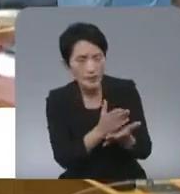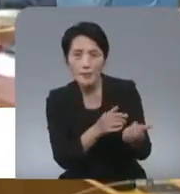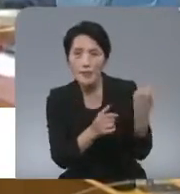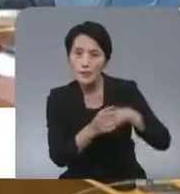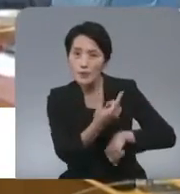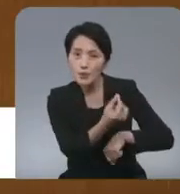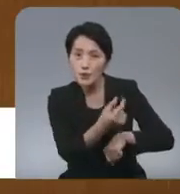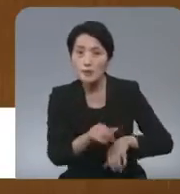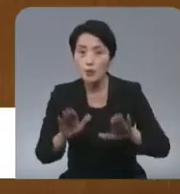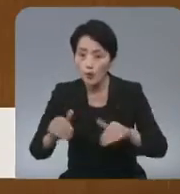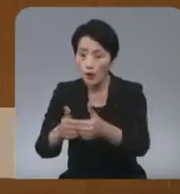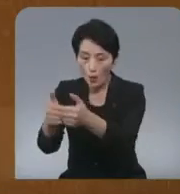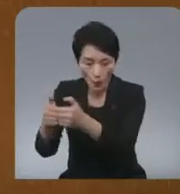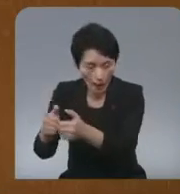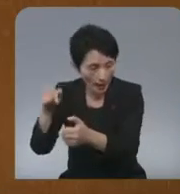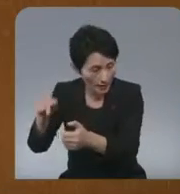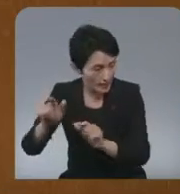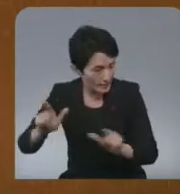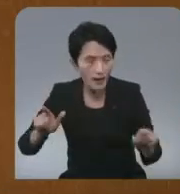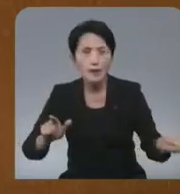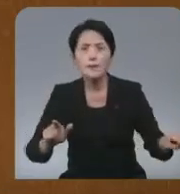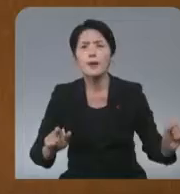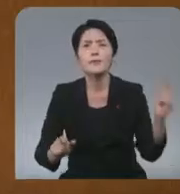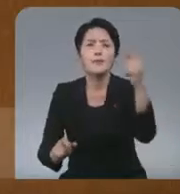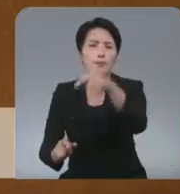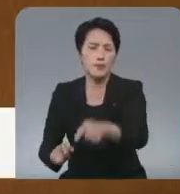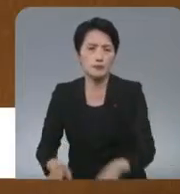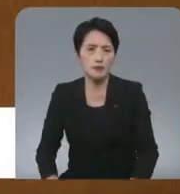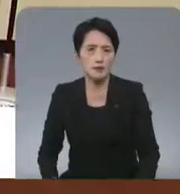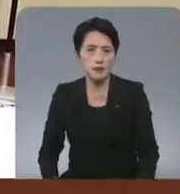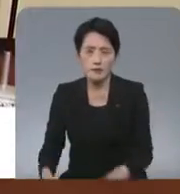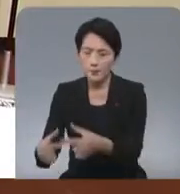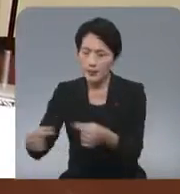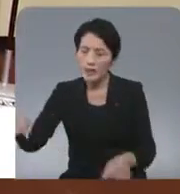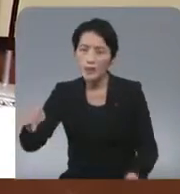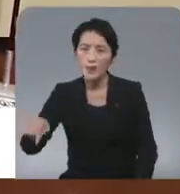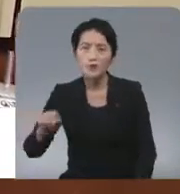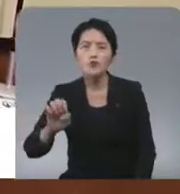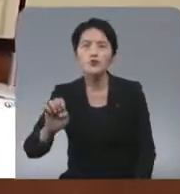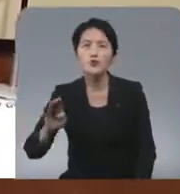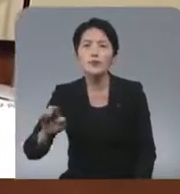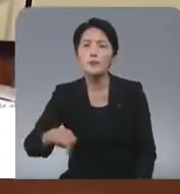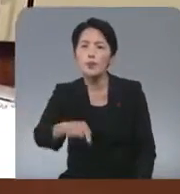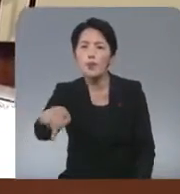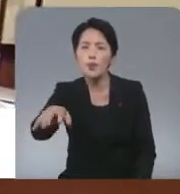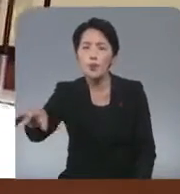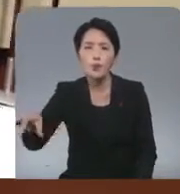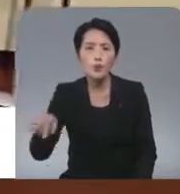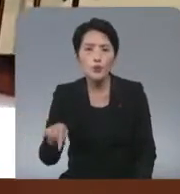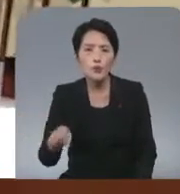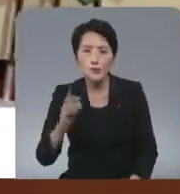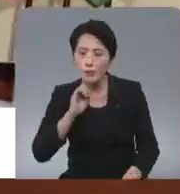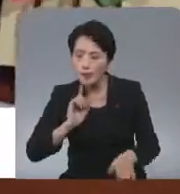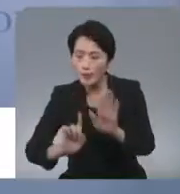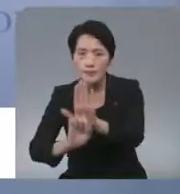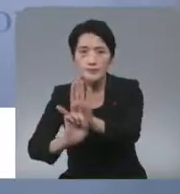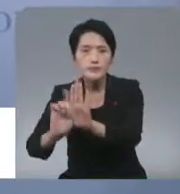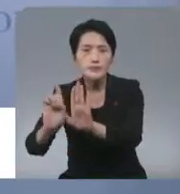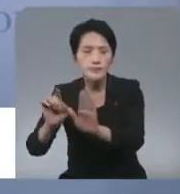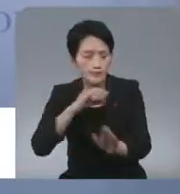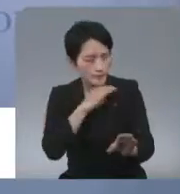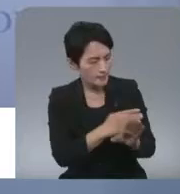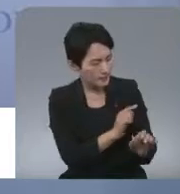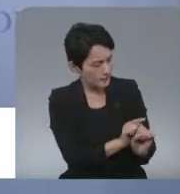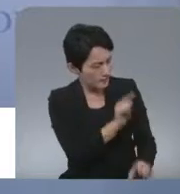республики корея повысили боевую готовность и осуществлять наблюдение за сир корейскими военными два последовательных запуск